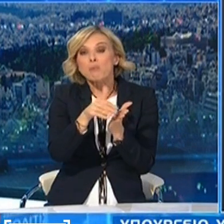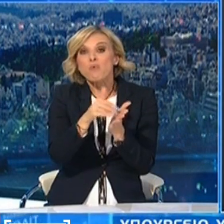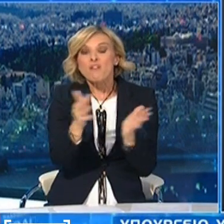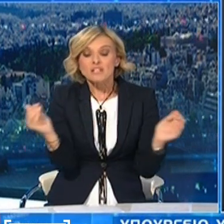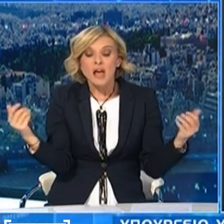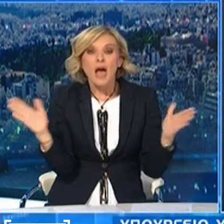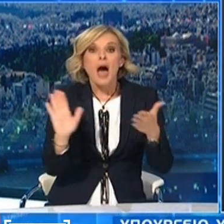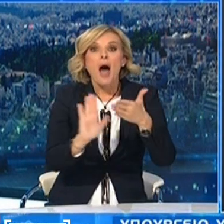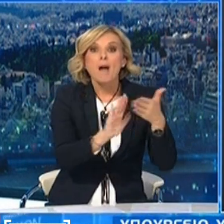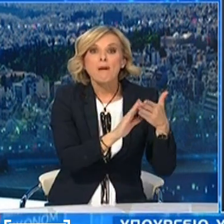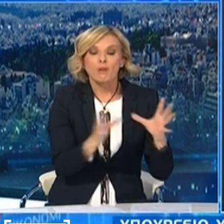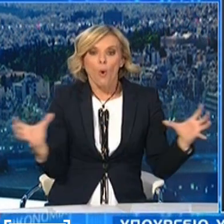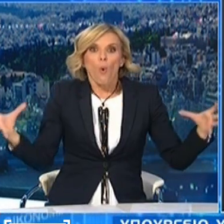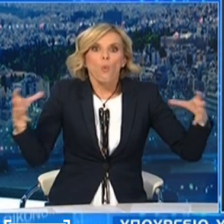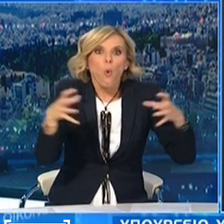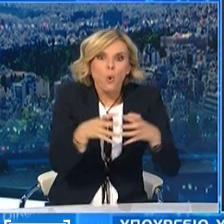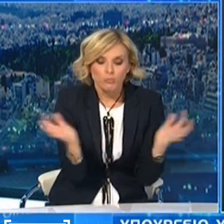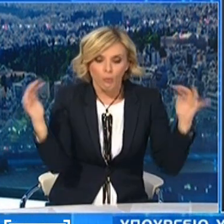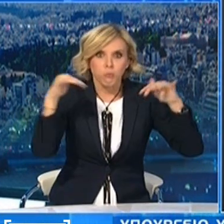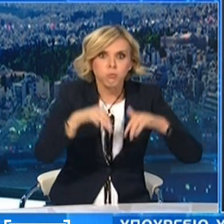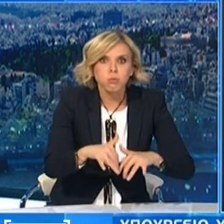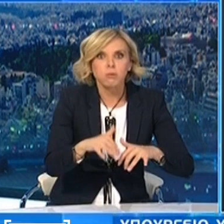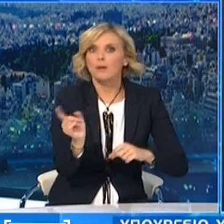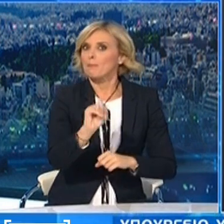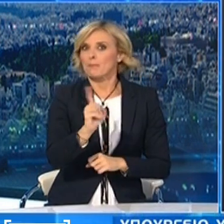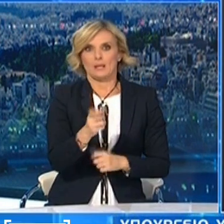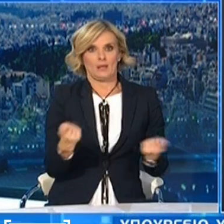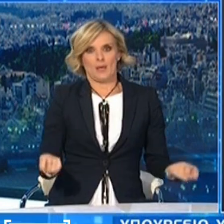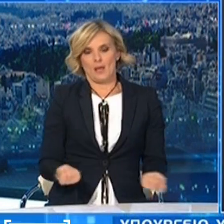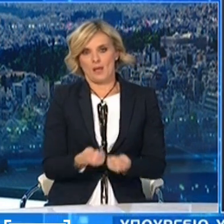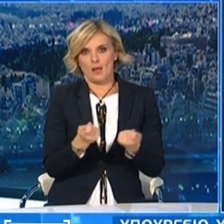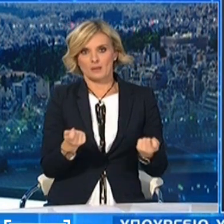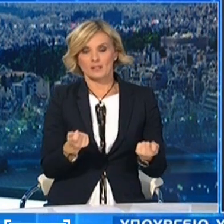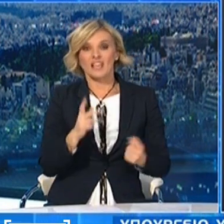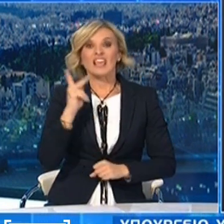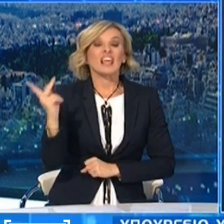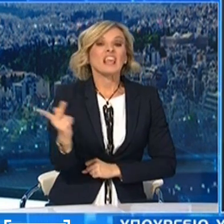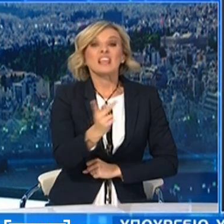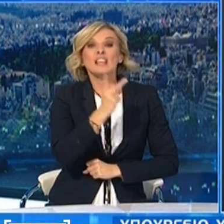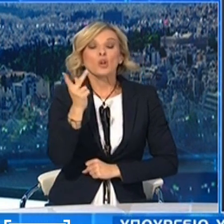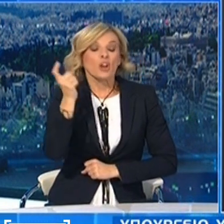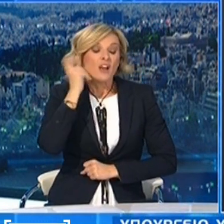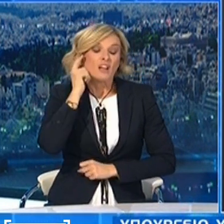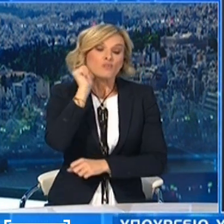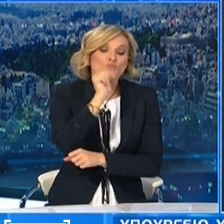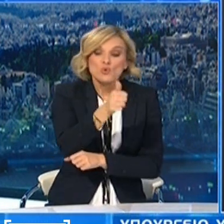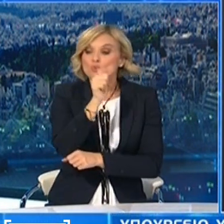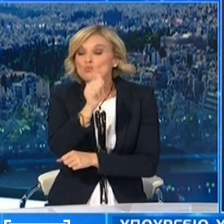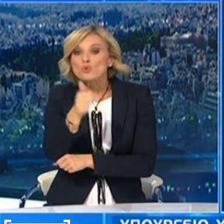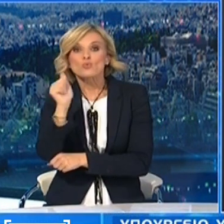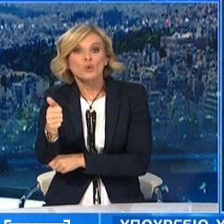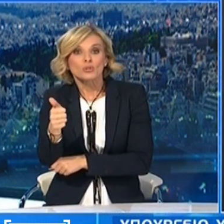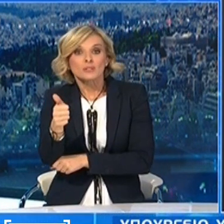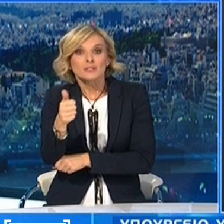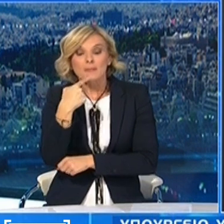συγχρονισμούς. Αυτό που παρατηρούμε όλοι σε επίπεδο κοινωνίας είναι αυτό που φέρνει το αποτέλεσμα μετά από 7 μέρες. Άρα τίποτα